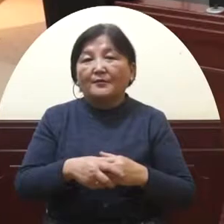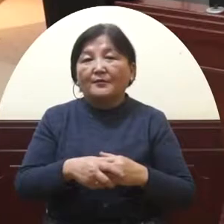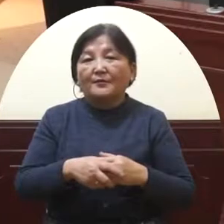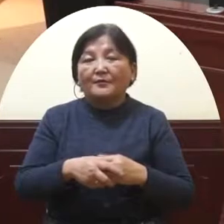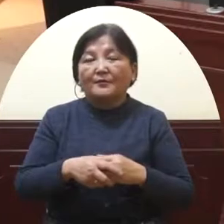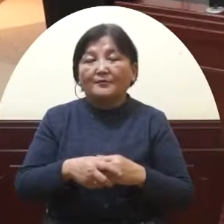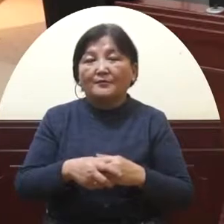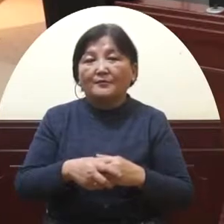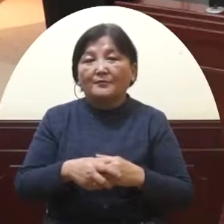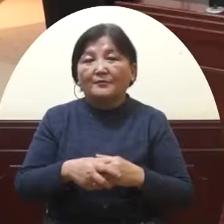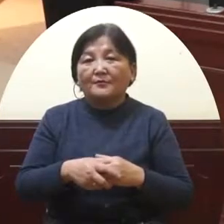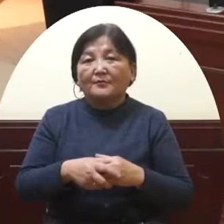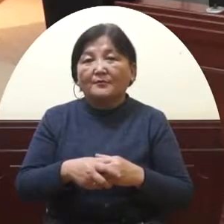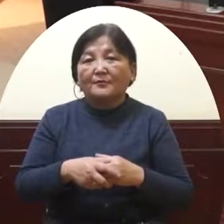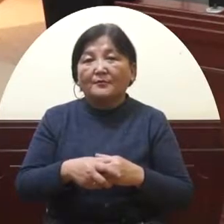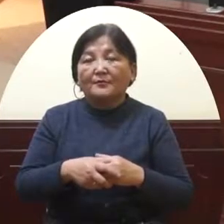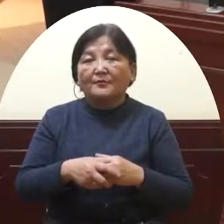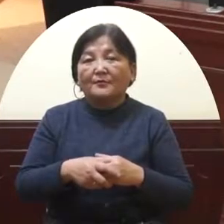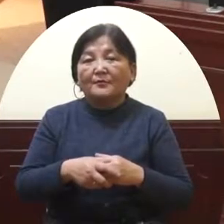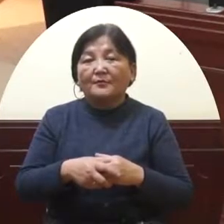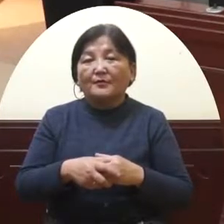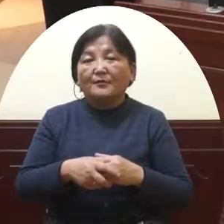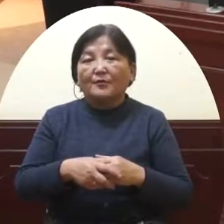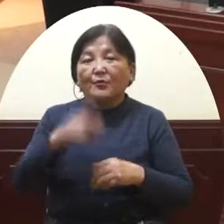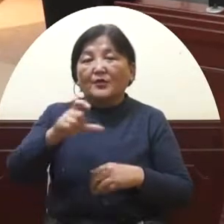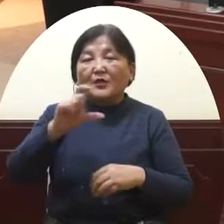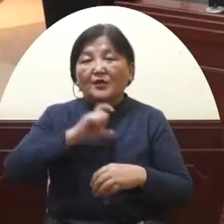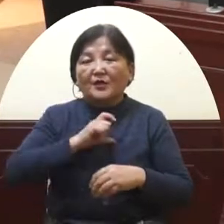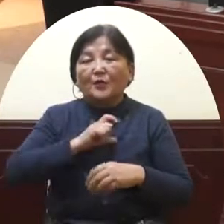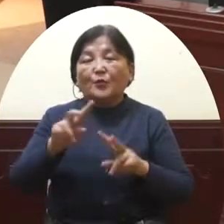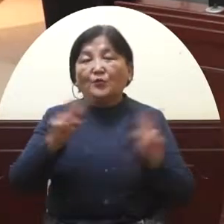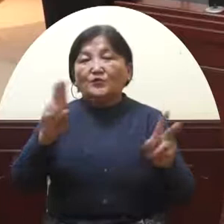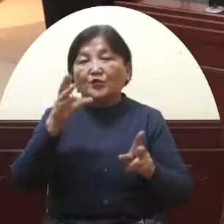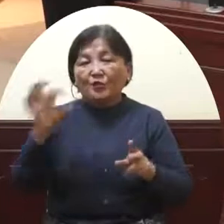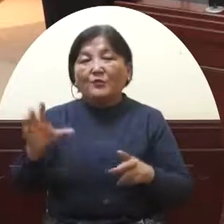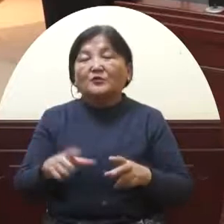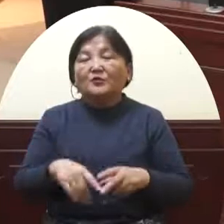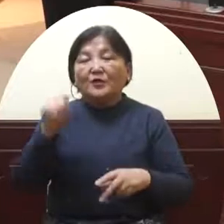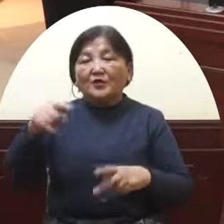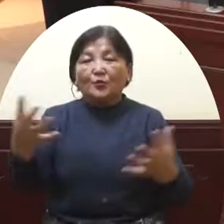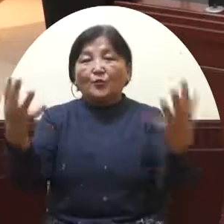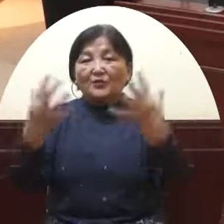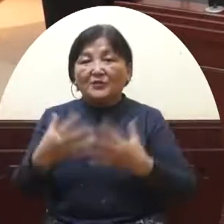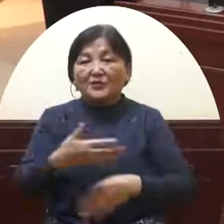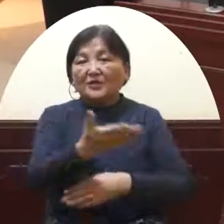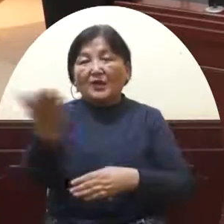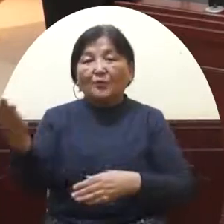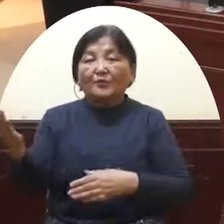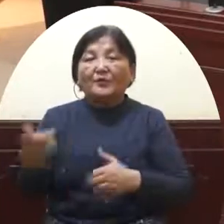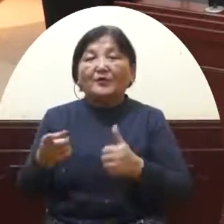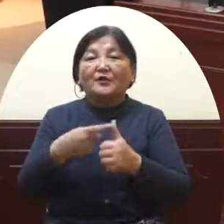бидний зөвлөлд орохдоо хүний хүмүүсийн хөгжлийн нийгмийн судлал нэг хүндсэн гэсэн таатай